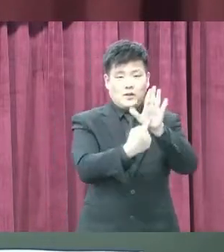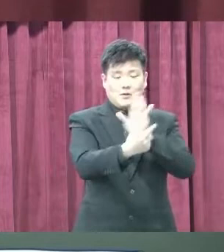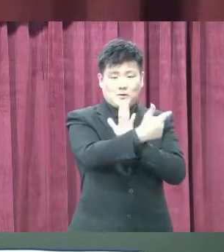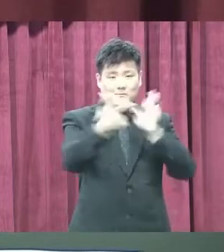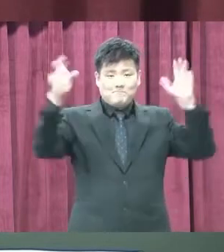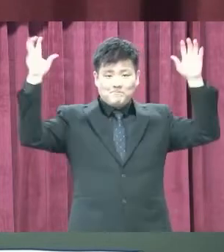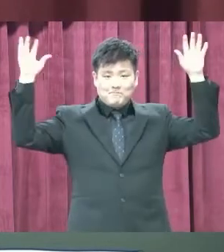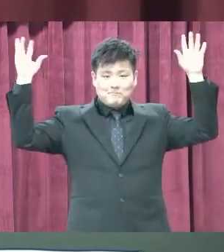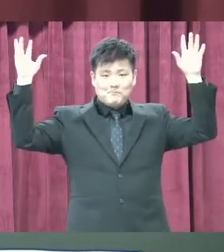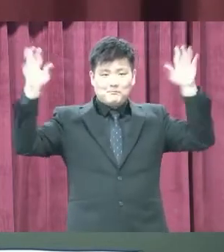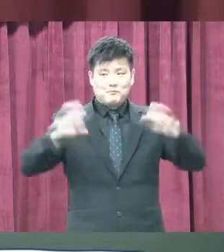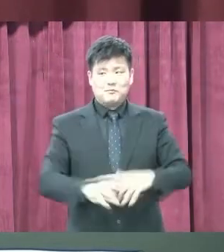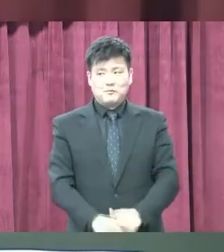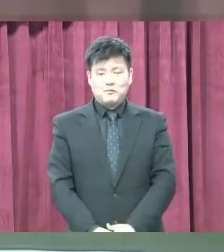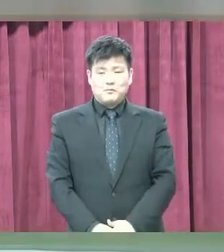주시기 바랍니다.